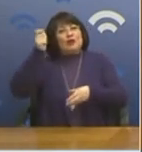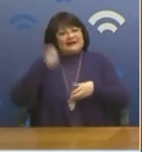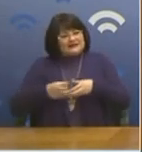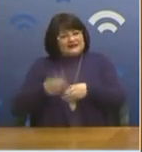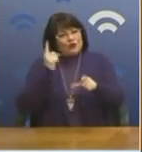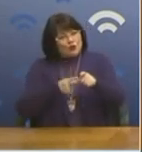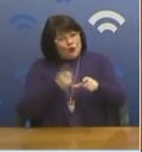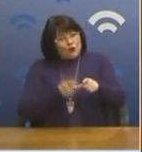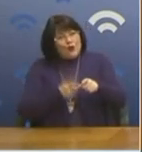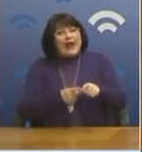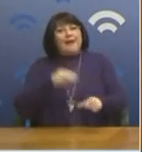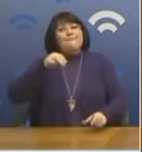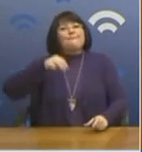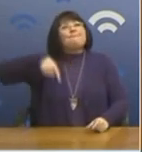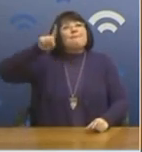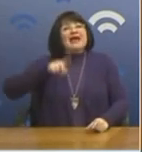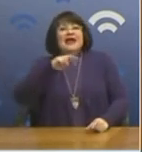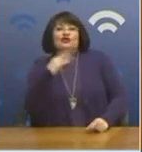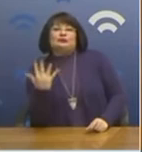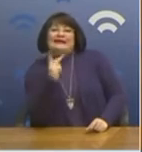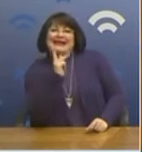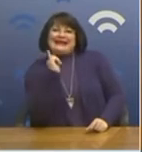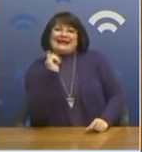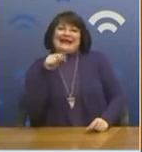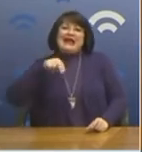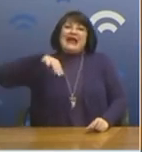ΚΚΕ, Μέρα 25, το ΚΙΝΑΛ, να υπάρχει